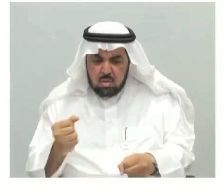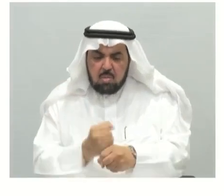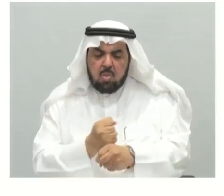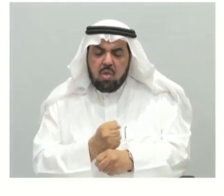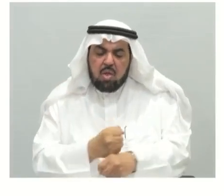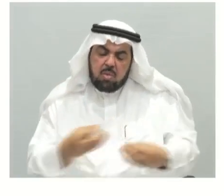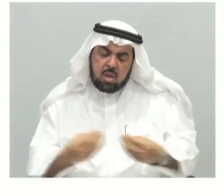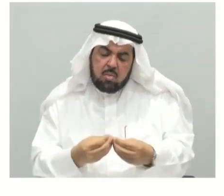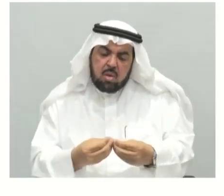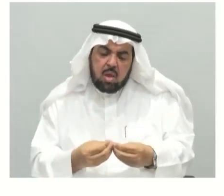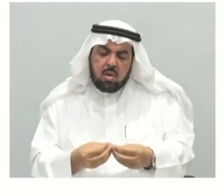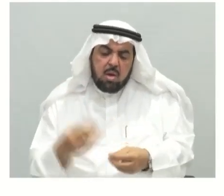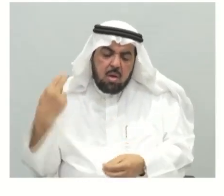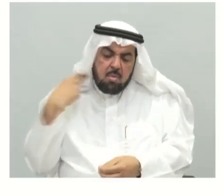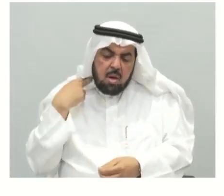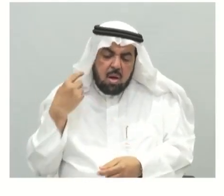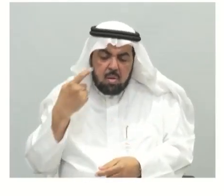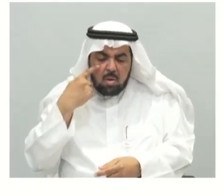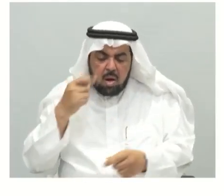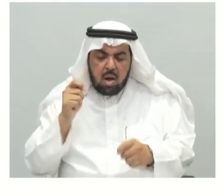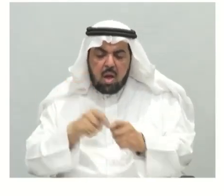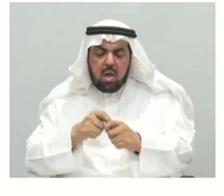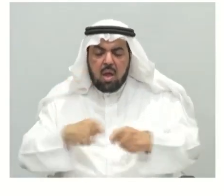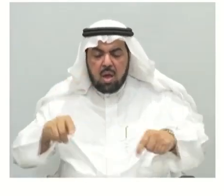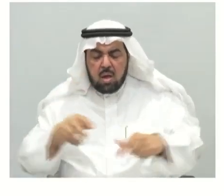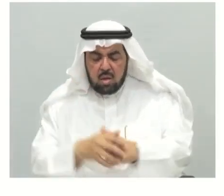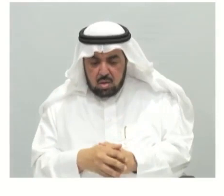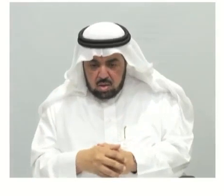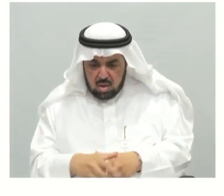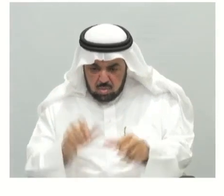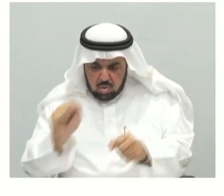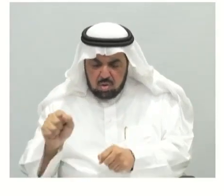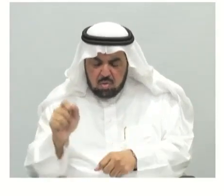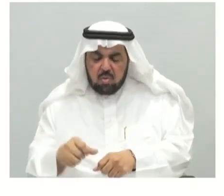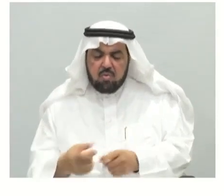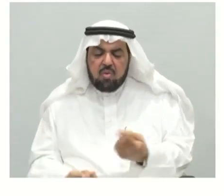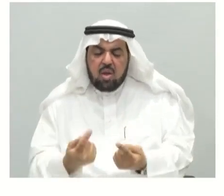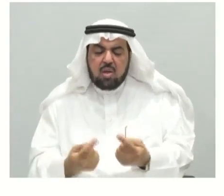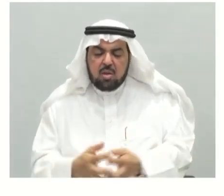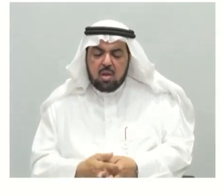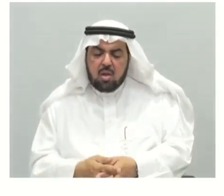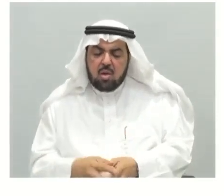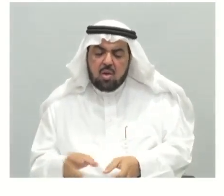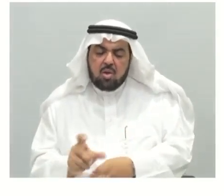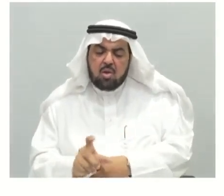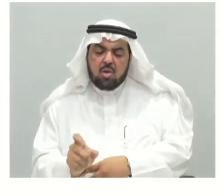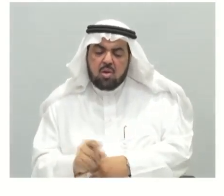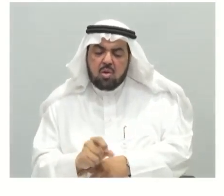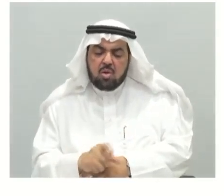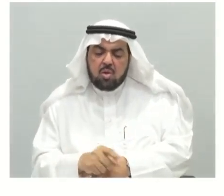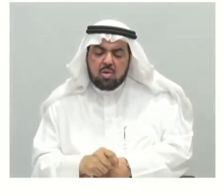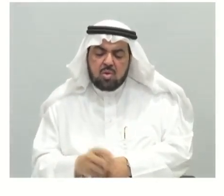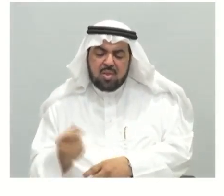مع علم الاحياء المختصون في العنايه بالاشجار يرشون زيوتا في بعض الاوقات على